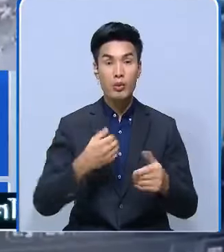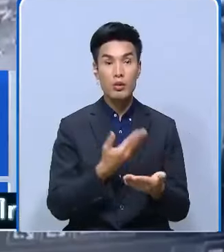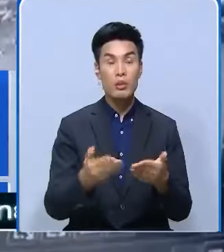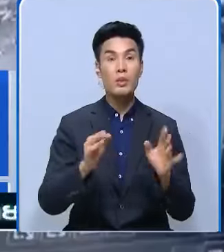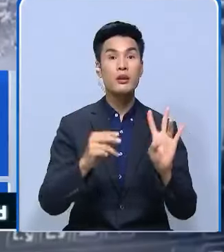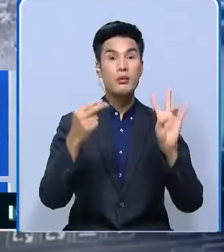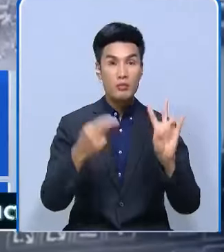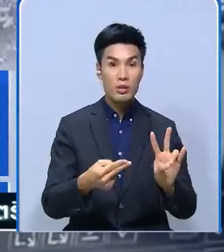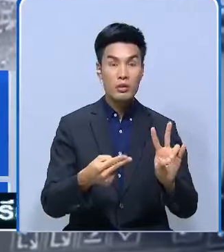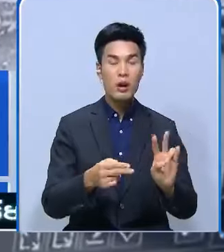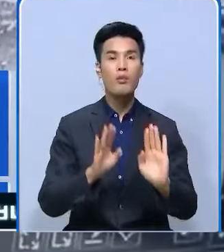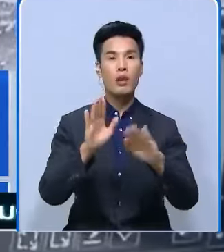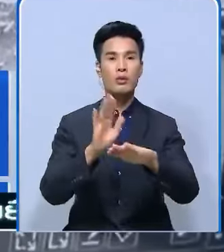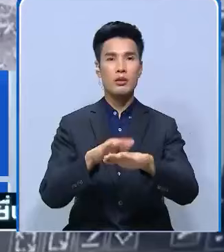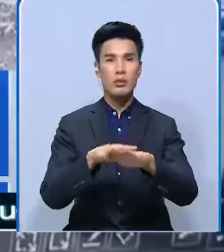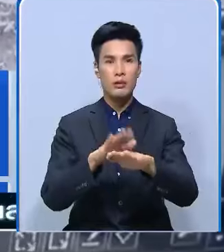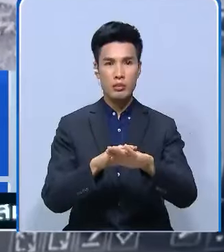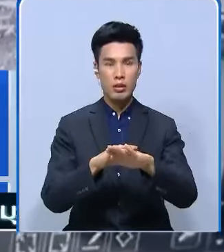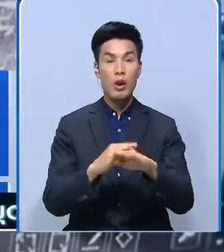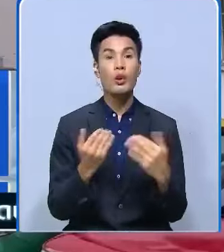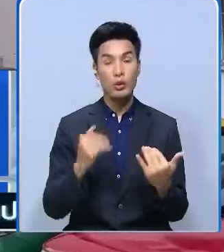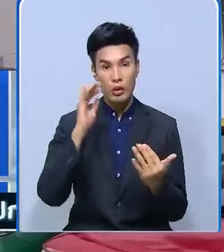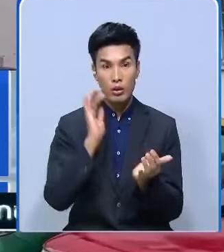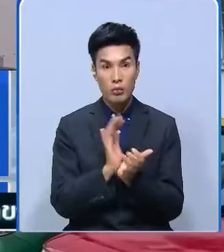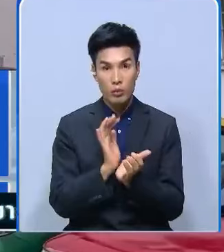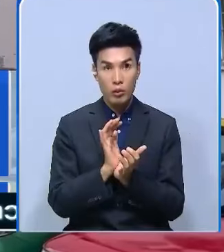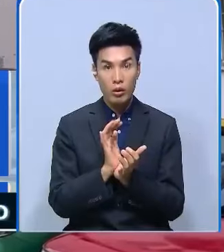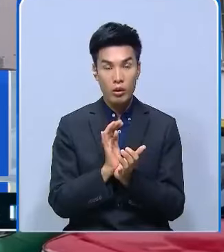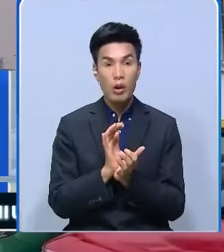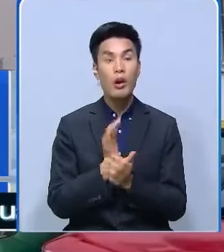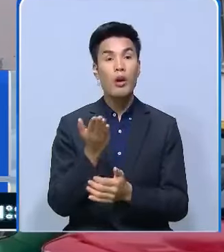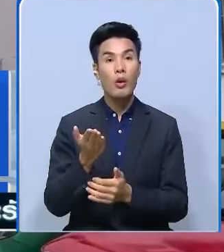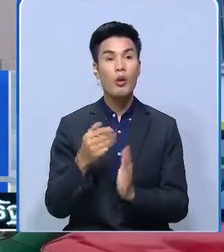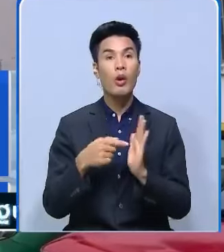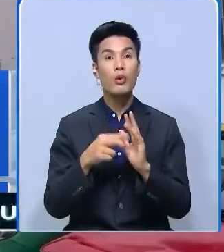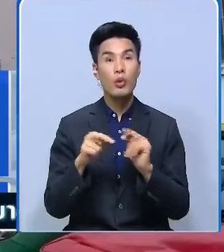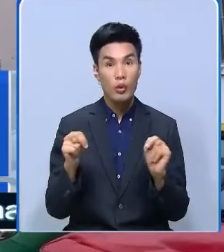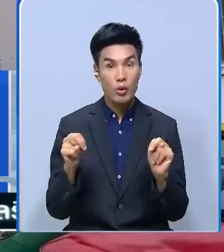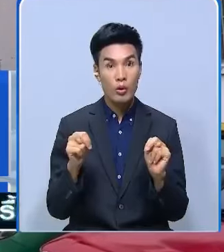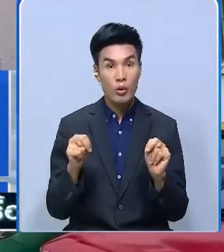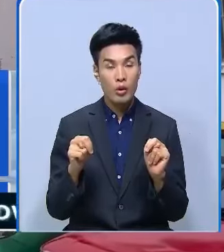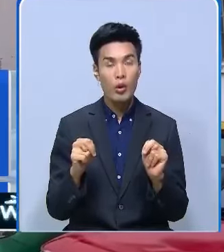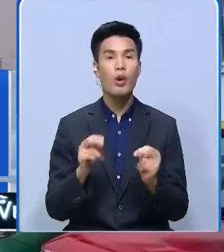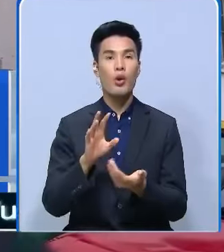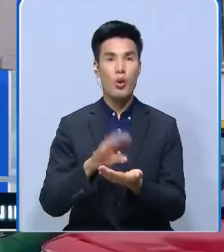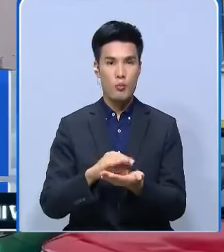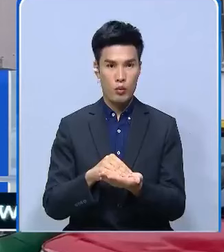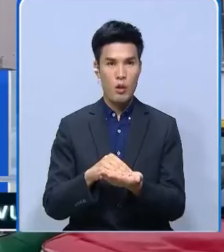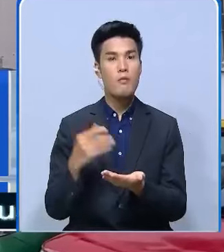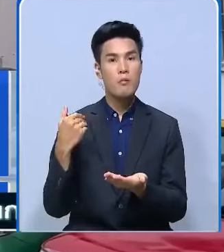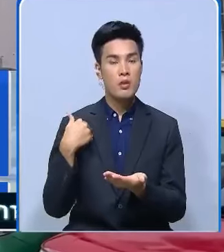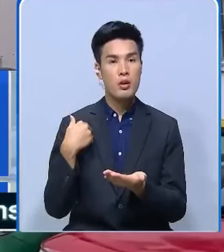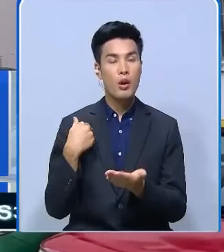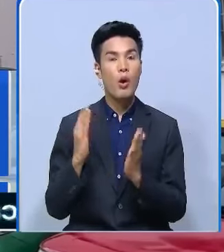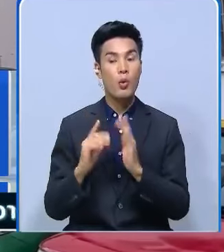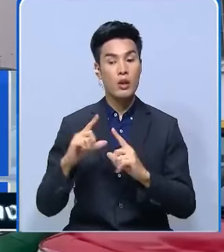70,000 ฝากแจ้งเตือนภัยเลยนะตอนนี้ตำรวจที่สภ.บางแม่นางที่เขาไปแจ้งความไว้ได้ข้อมูลจากคนขับ